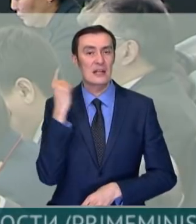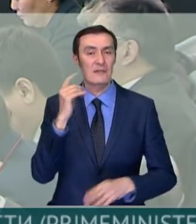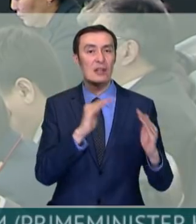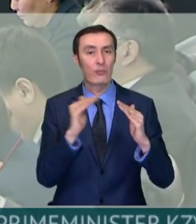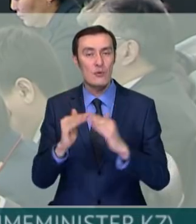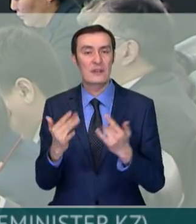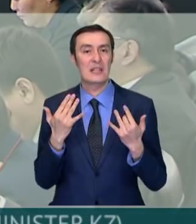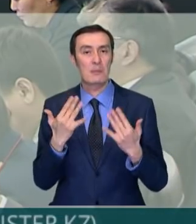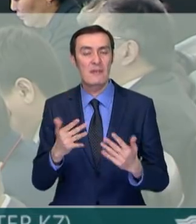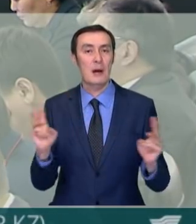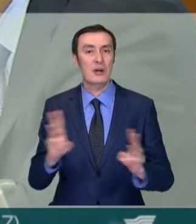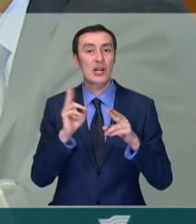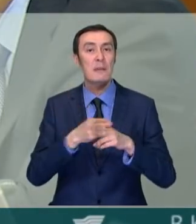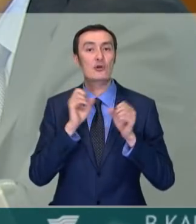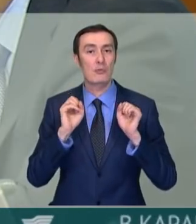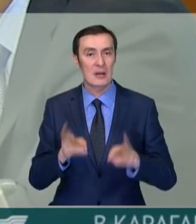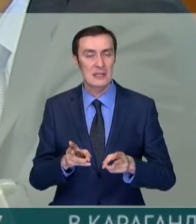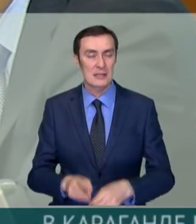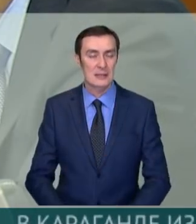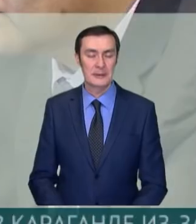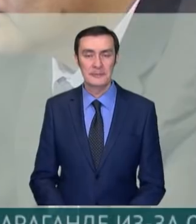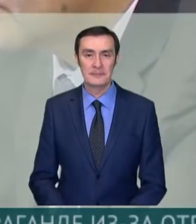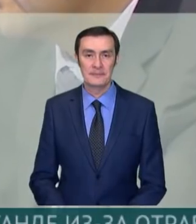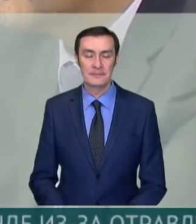жилищ требования пожарной безопасности.